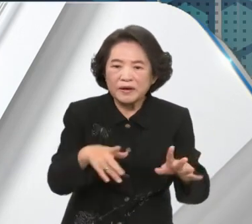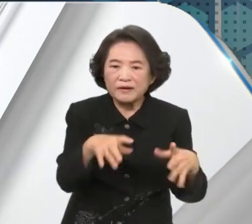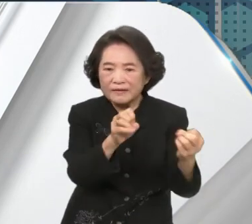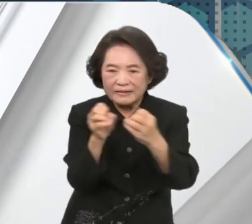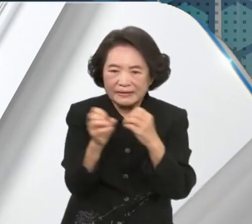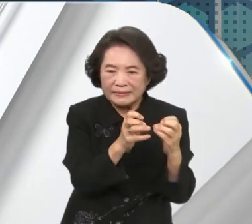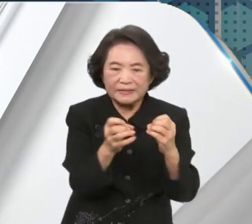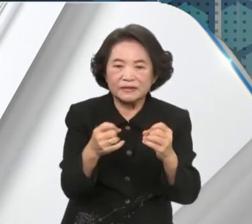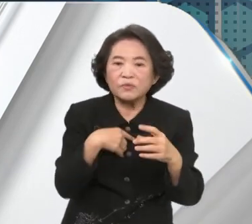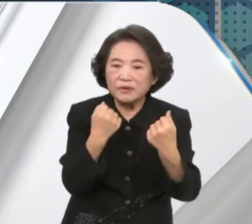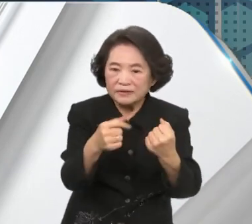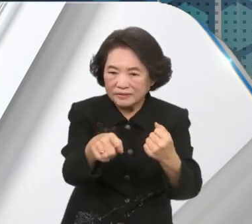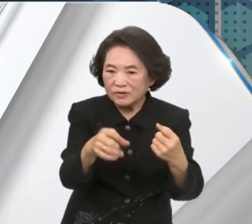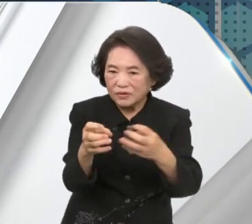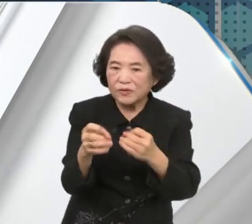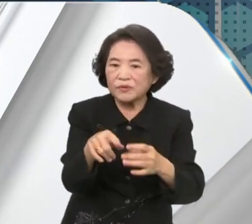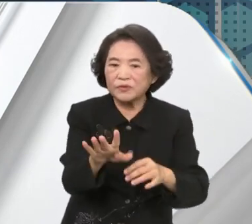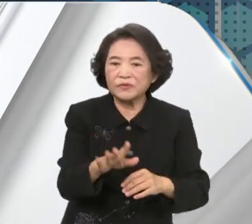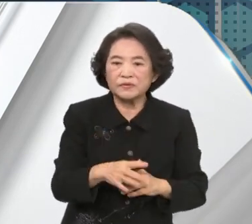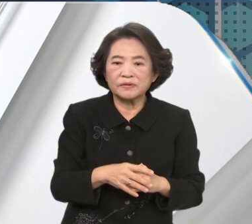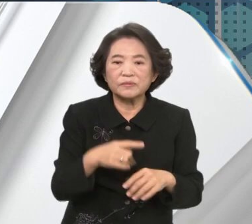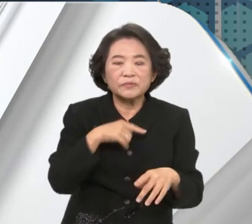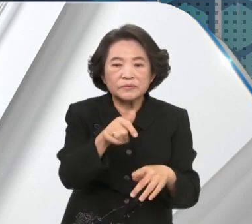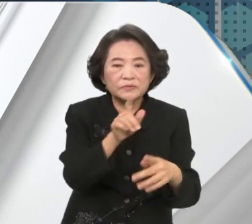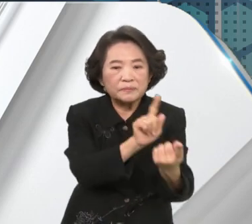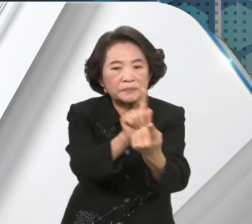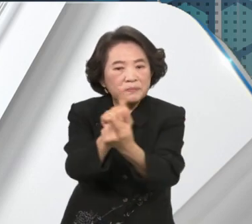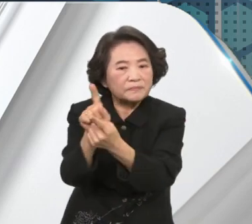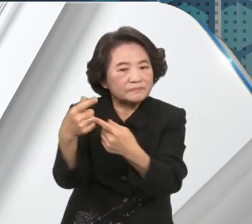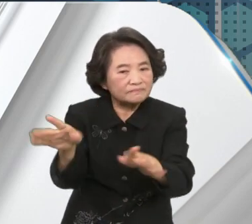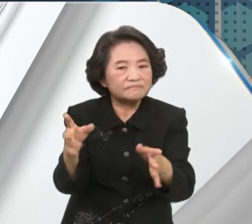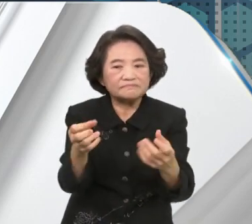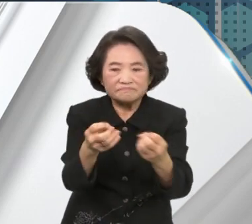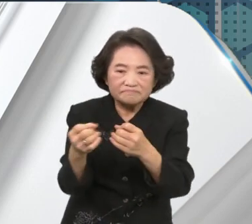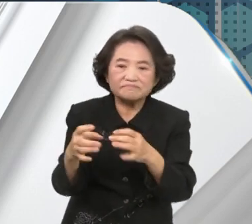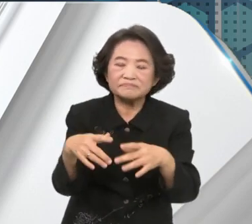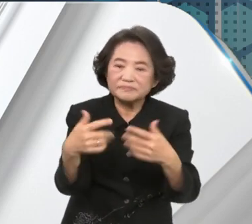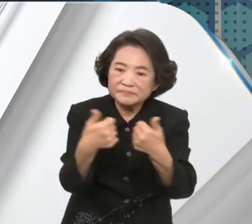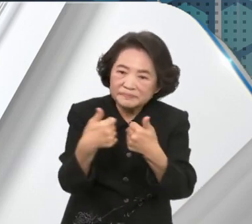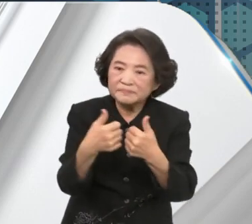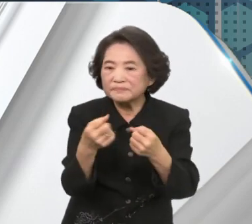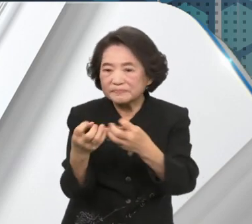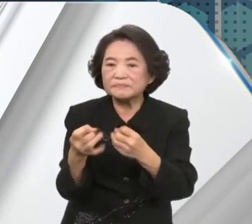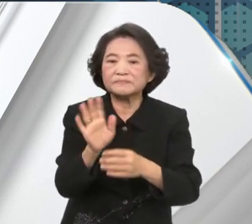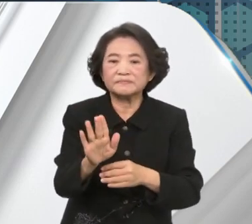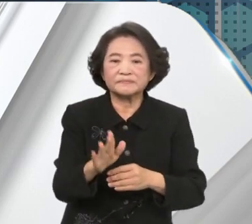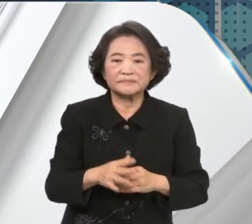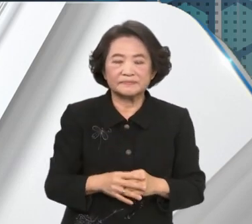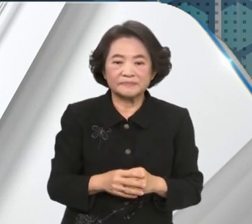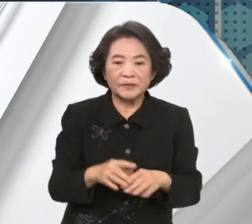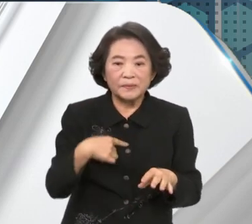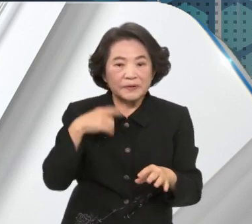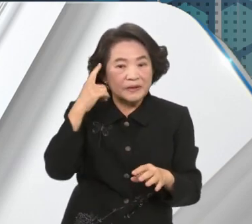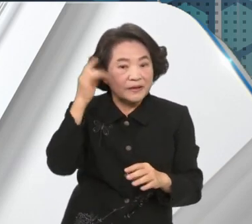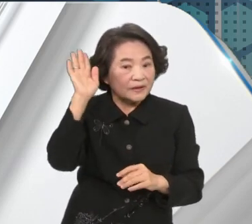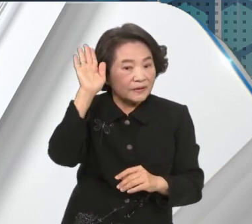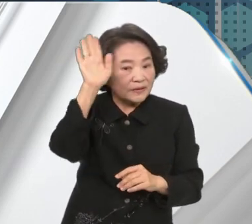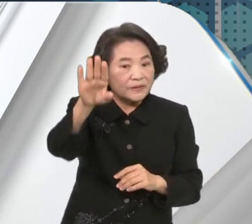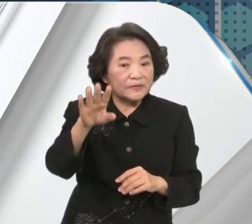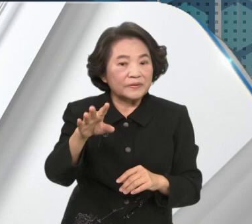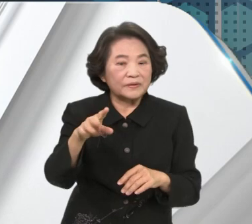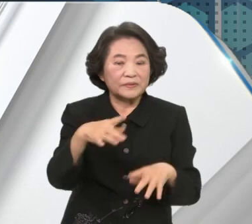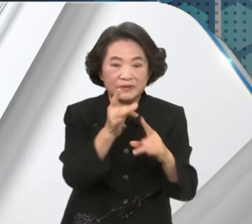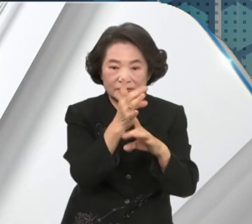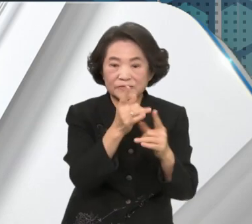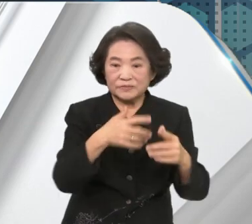分的工作的机会，我们老地方上有更好的接触的机会。我们希望未来，除了